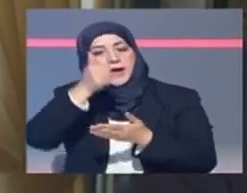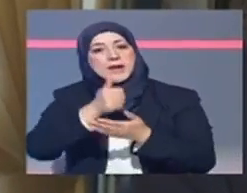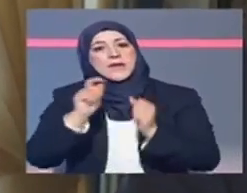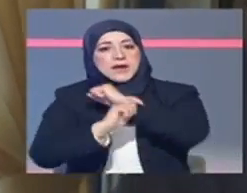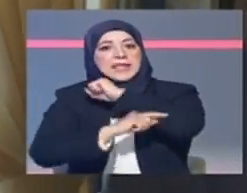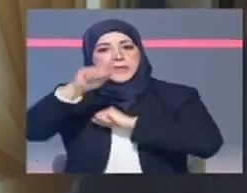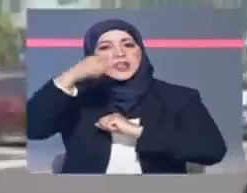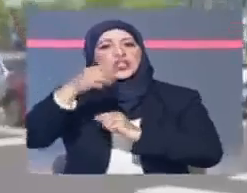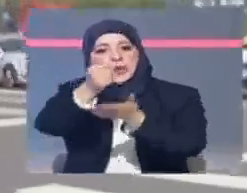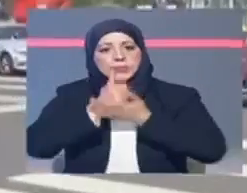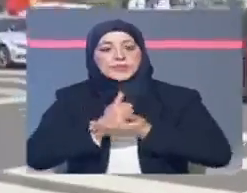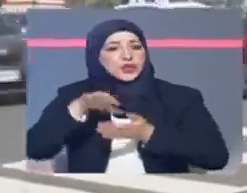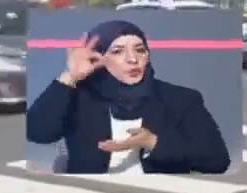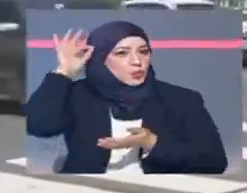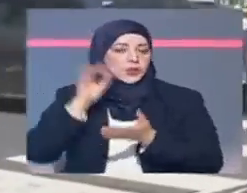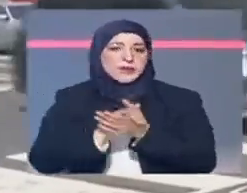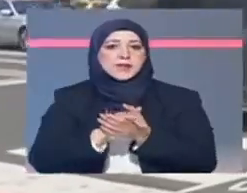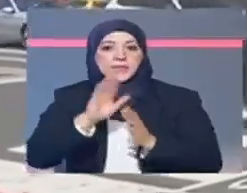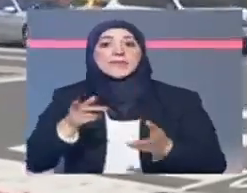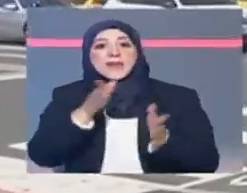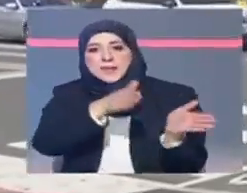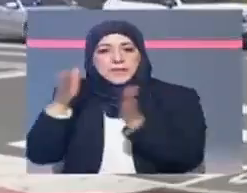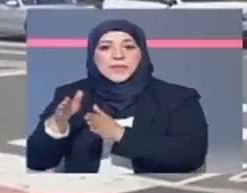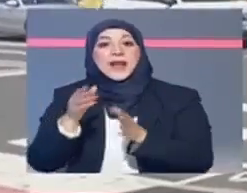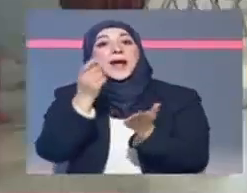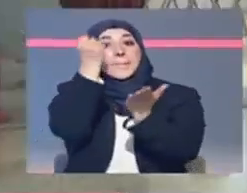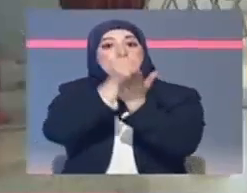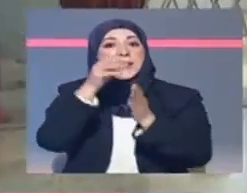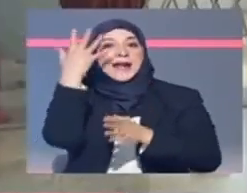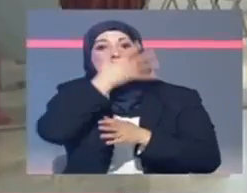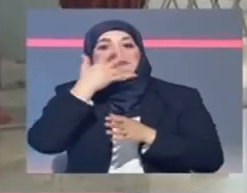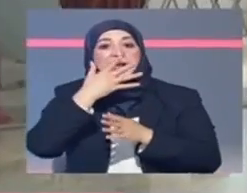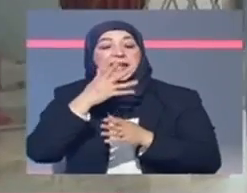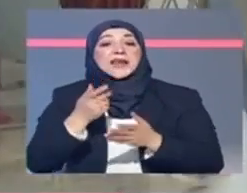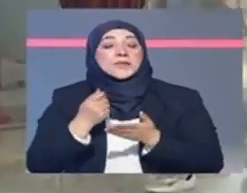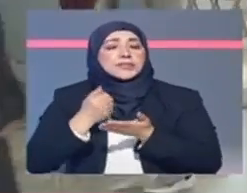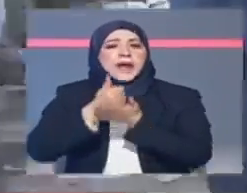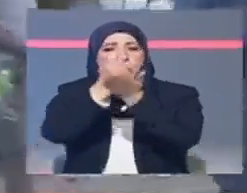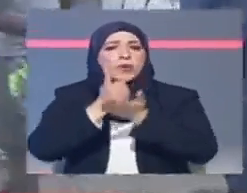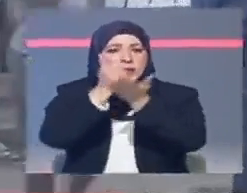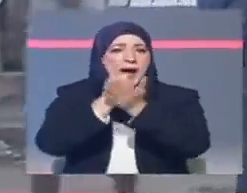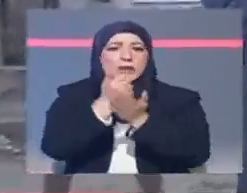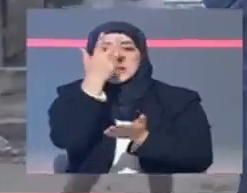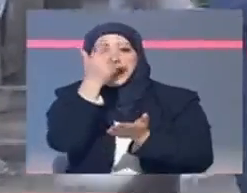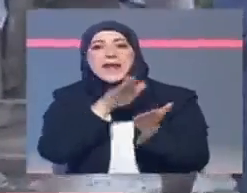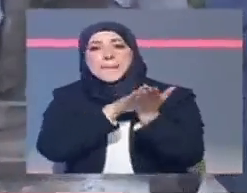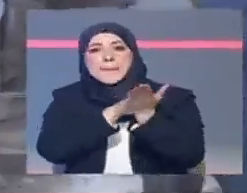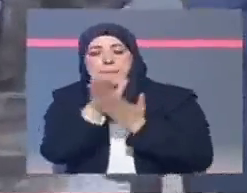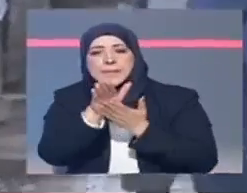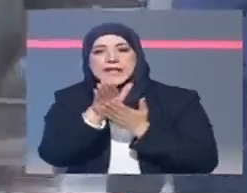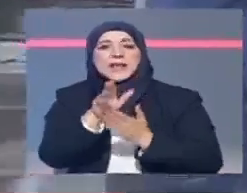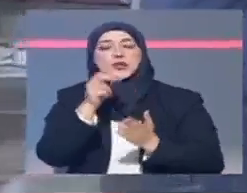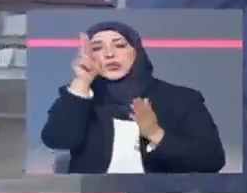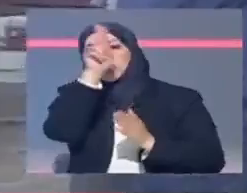يكون موجود في تونس. كما تمكن البنك الإفريقي للتنمية من رفع تمويلات بقيمة 3 مليار دولار على الأسواق